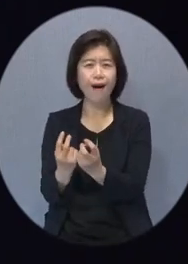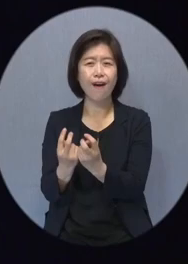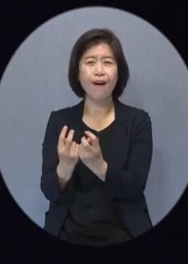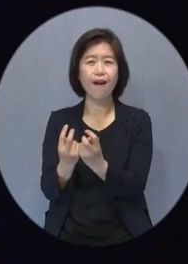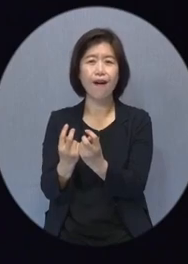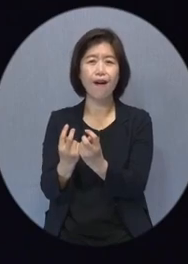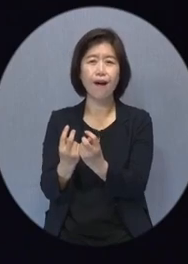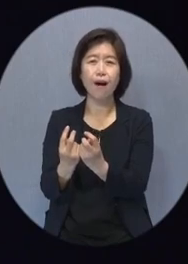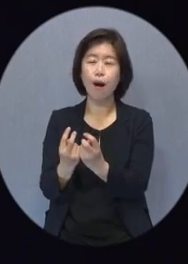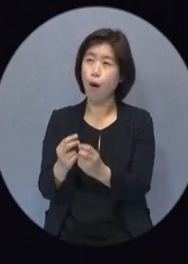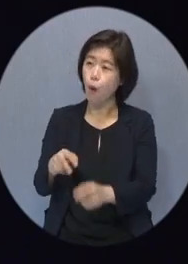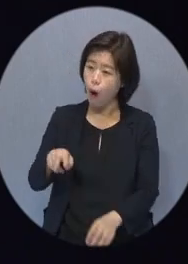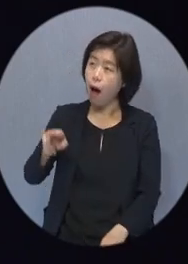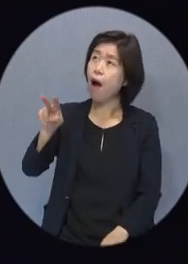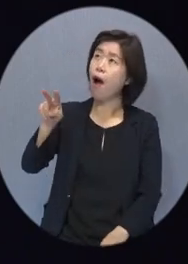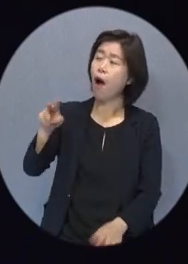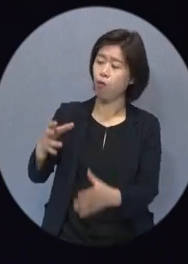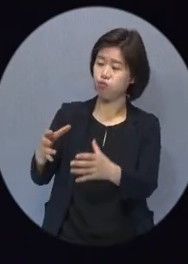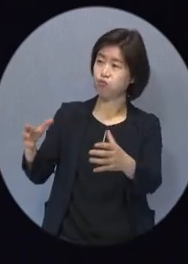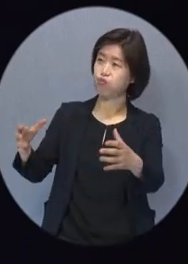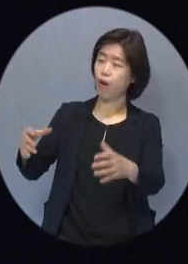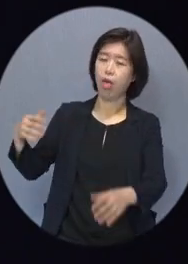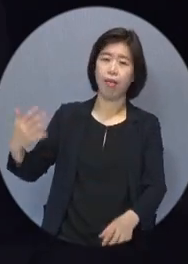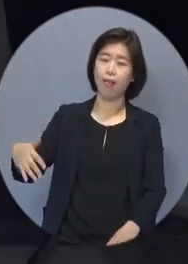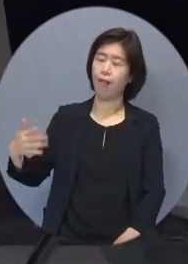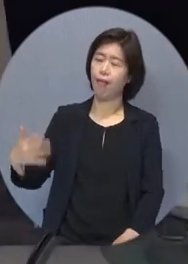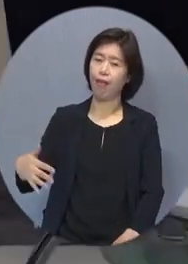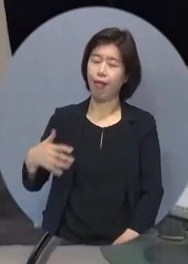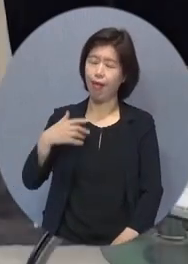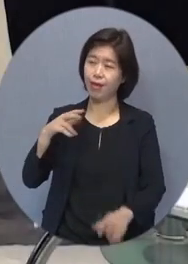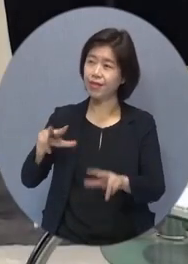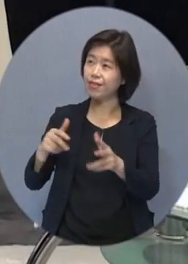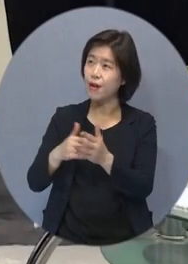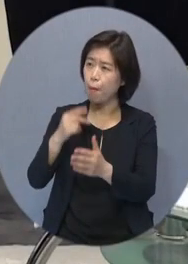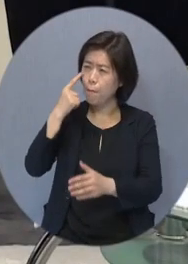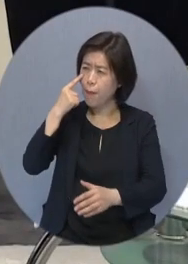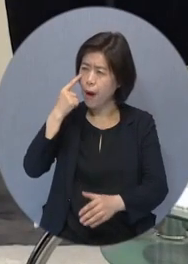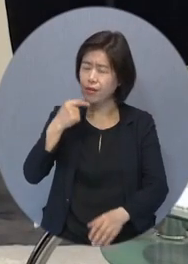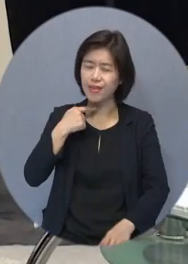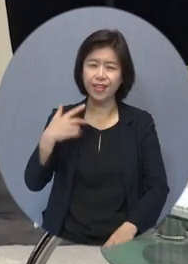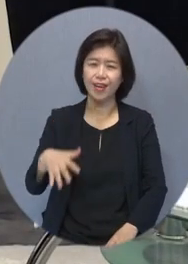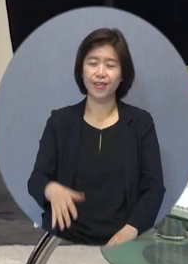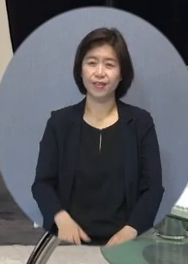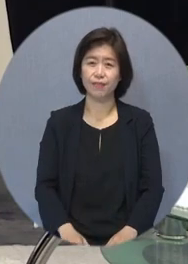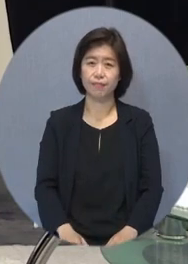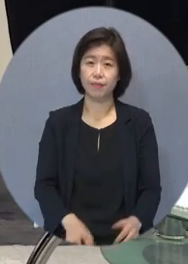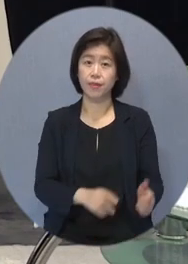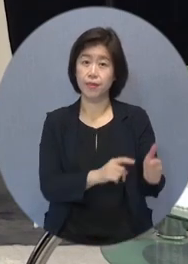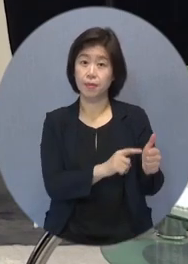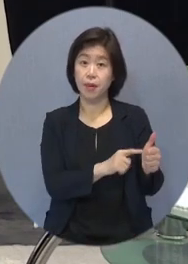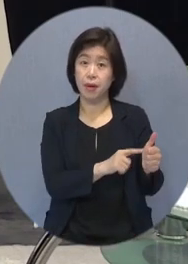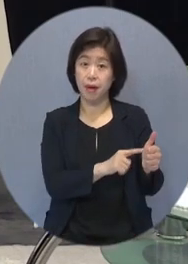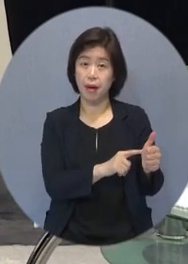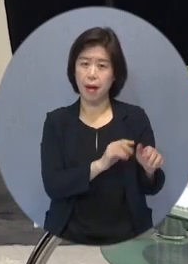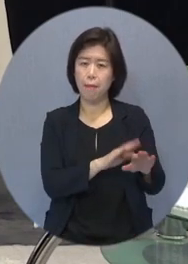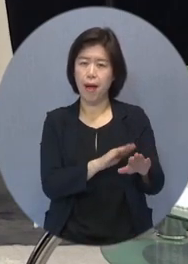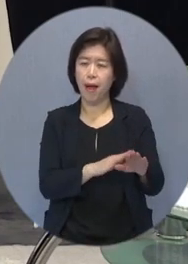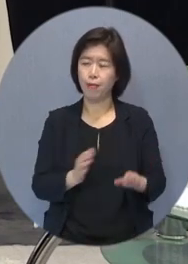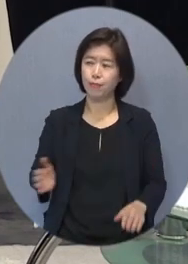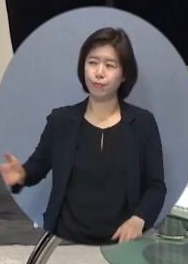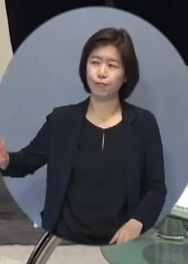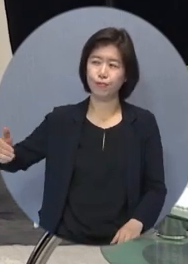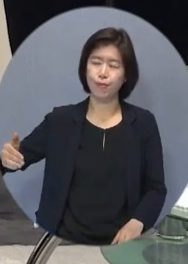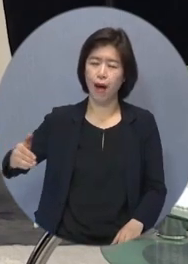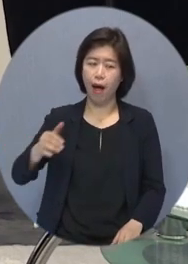저렇게 큰 나무는 본 적이 없다. 그 애의 팔이 자꾸 내 몸에 닿는 것이